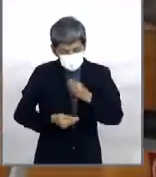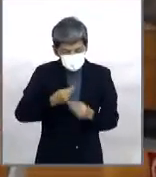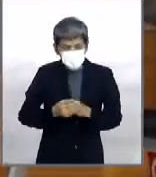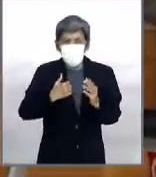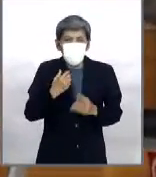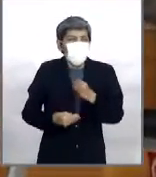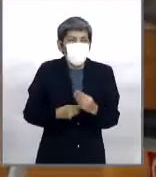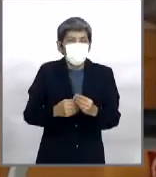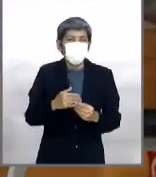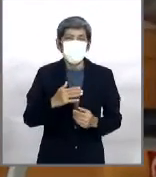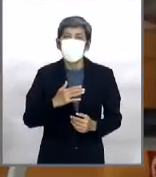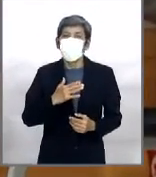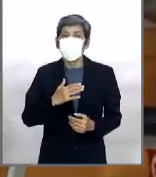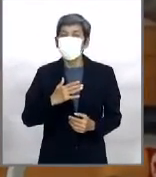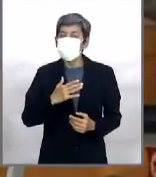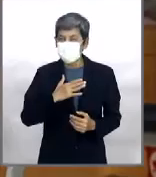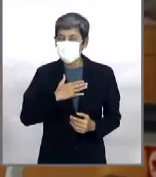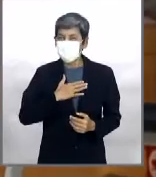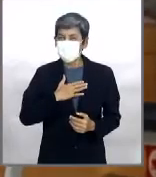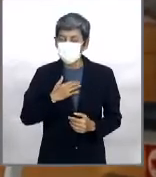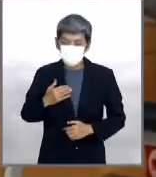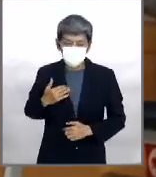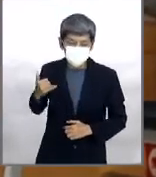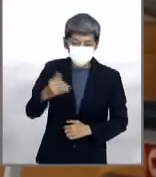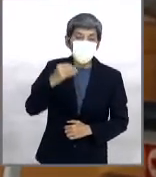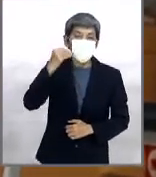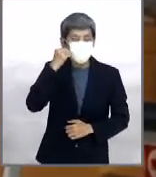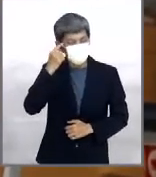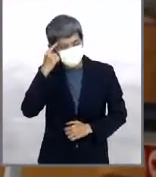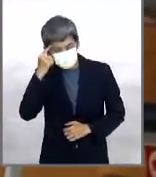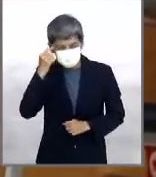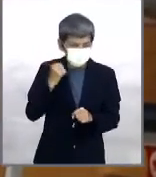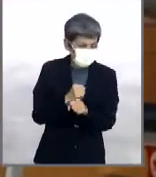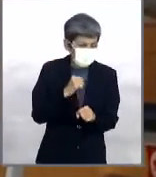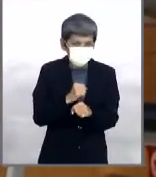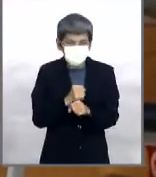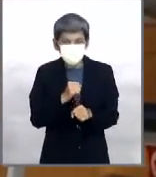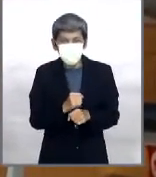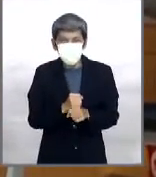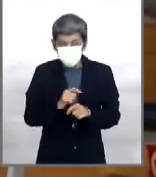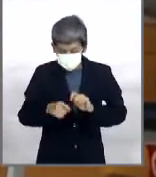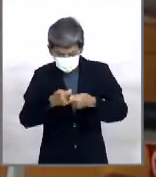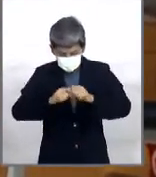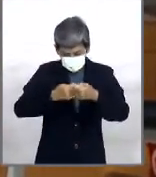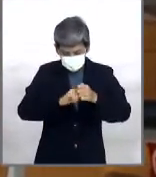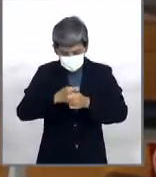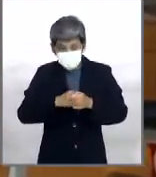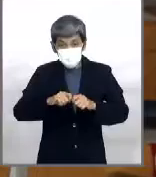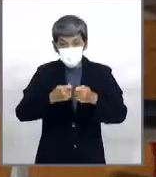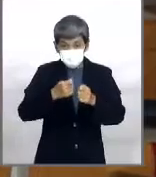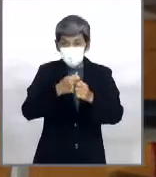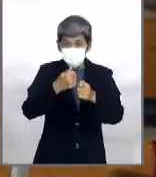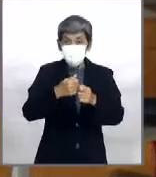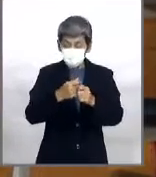ใช่พ่อค้าก็เลยกลับมาบ้านเนาะก็หาตอนแรกก็หาแบบเชือกกางเกงหูรองเท้าเนี่ยมาถักไปถักมาอุ๊ยมัน